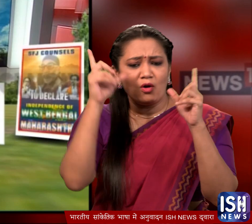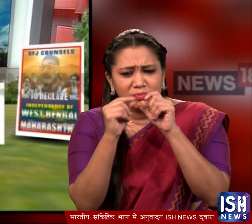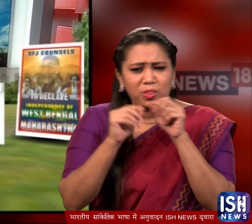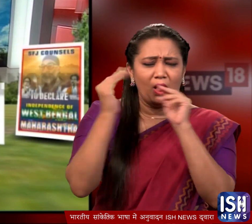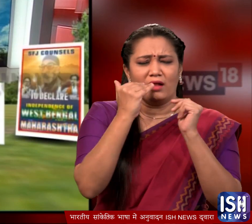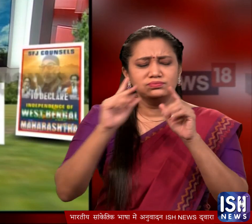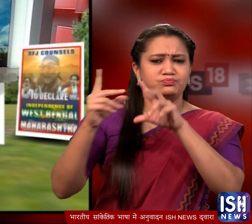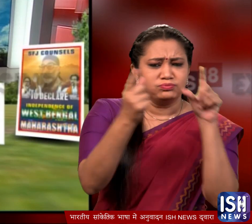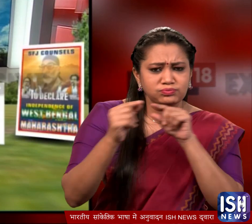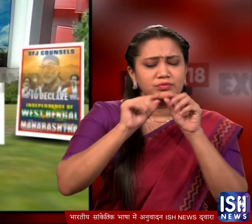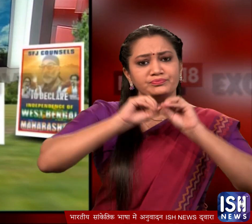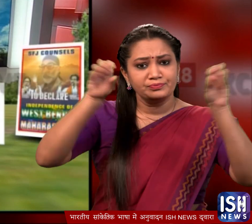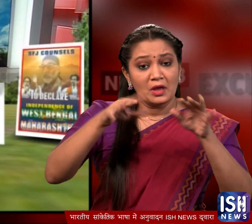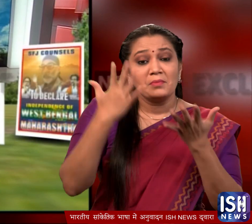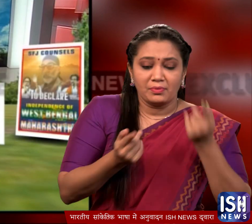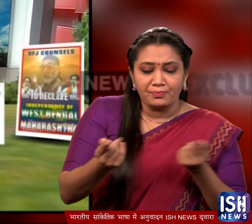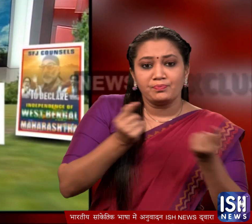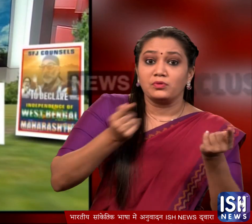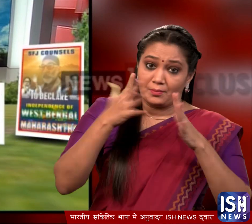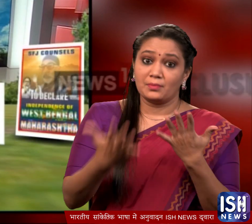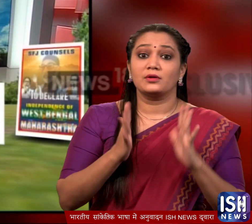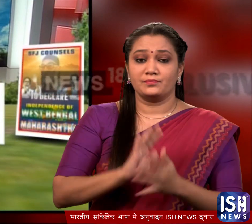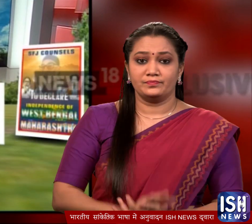के साथ स्थानीय मुद्दों पर लोगों को भड़का सकता है।